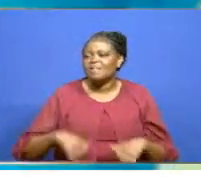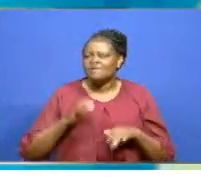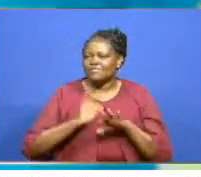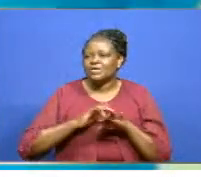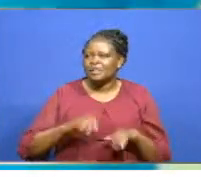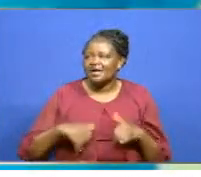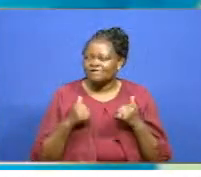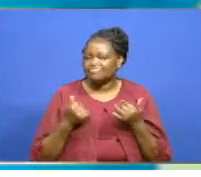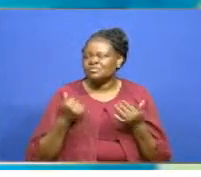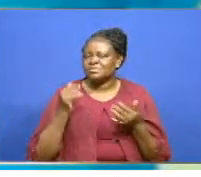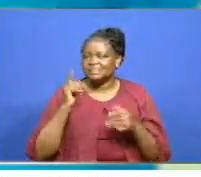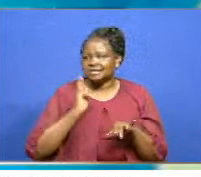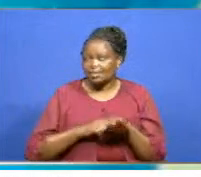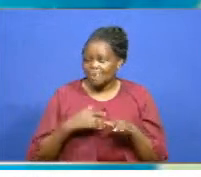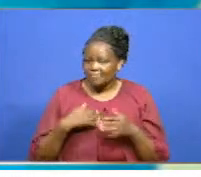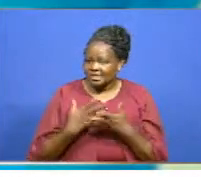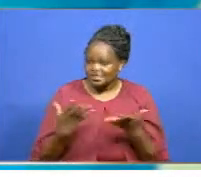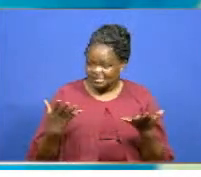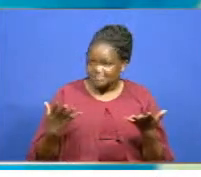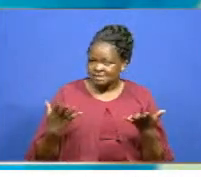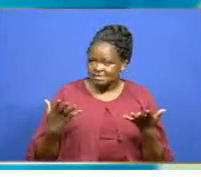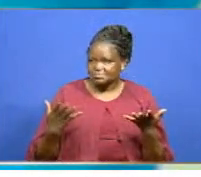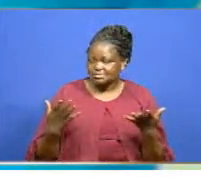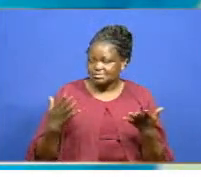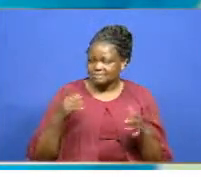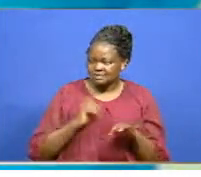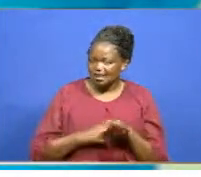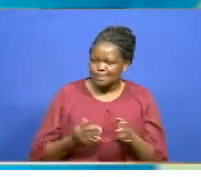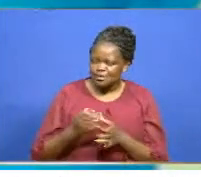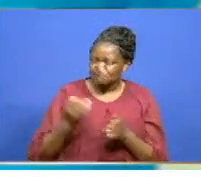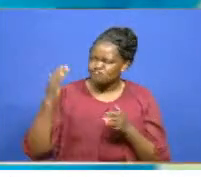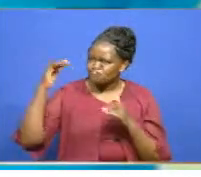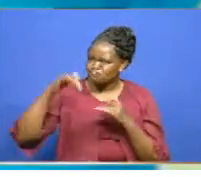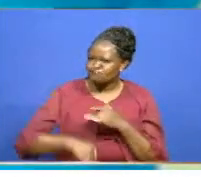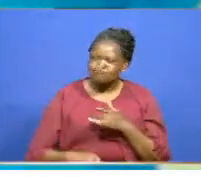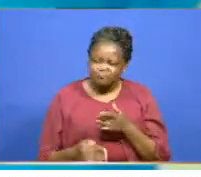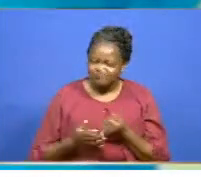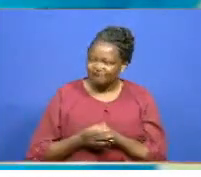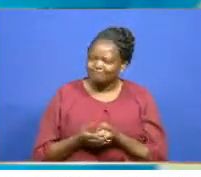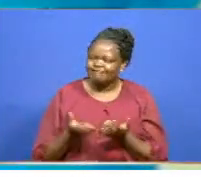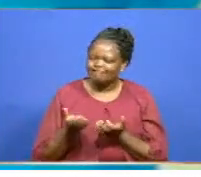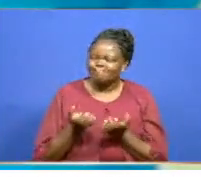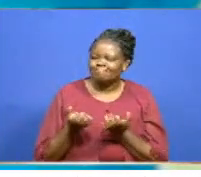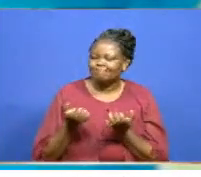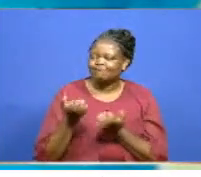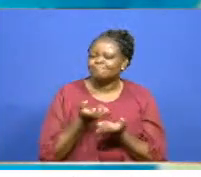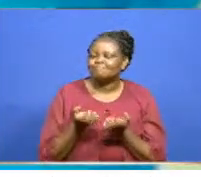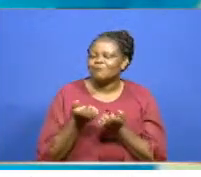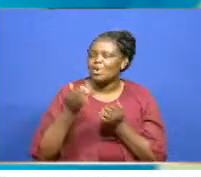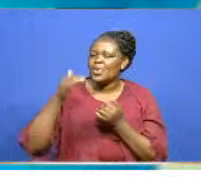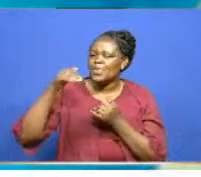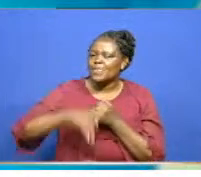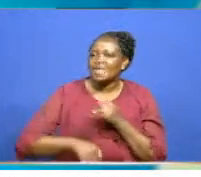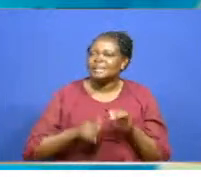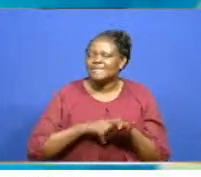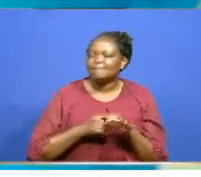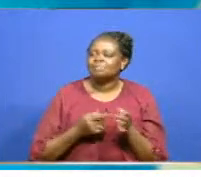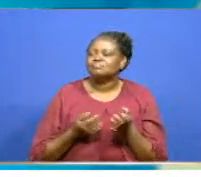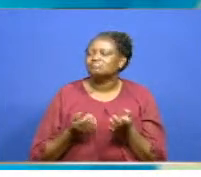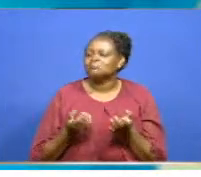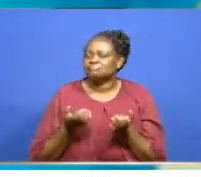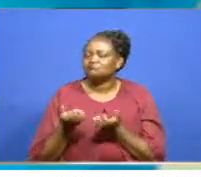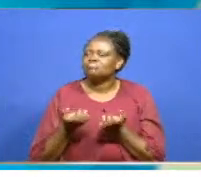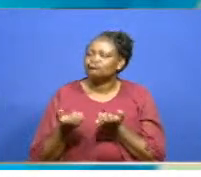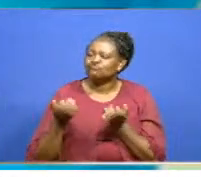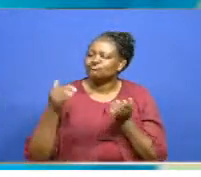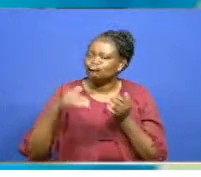kuna mambo kama hii, when the economy is shrinking, then that means transactions in an economy zinashuka chini. Na wakati ambapo transactions zinashuka,